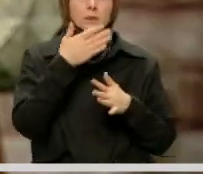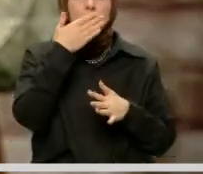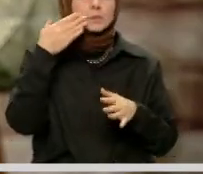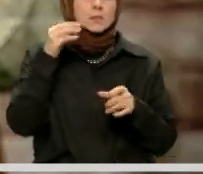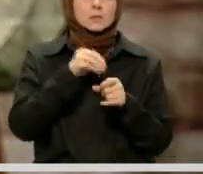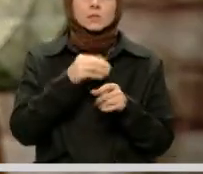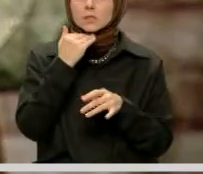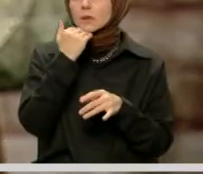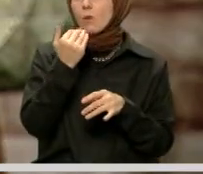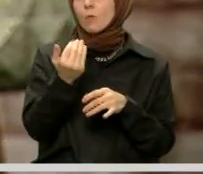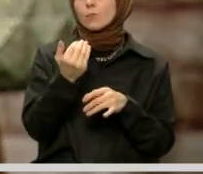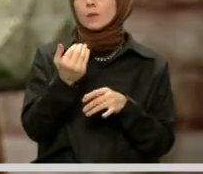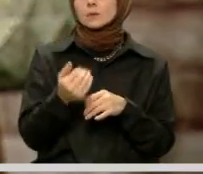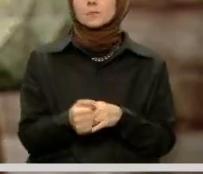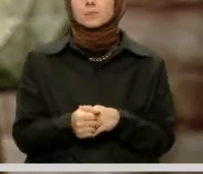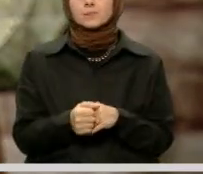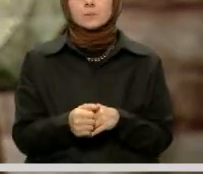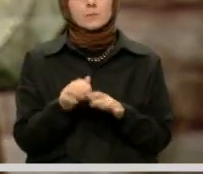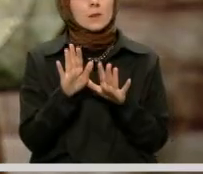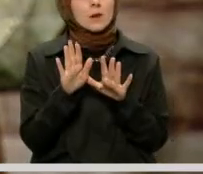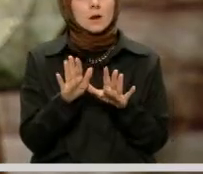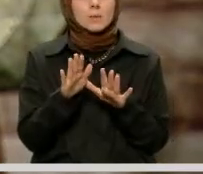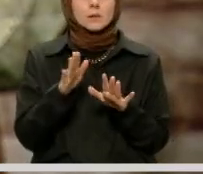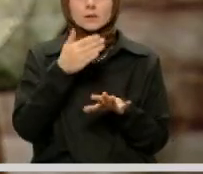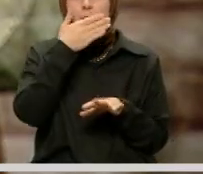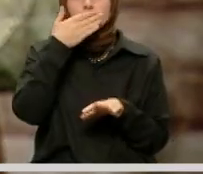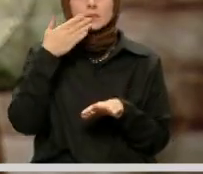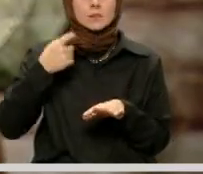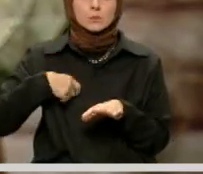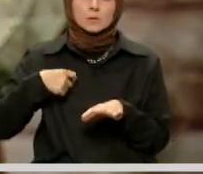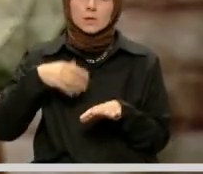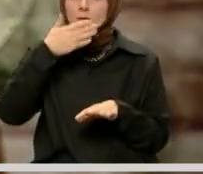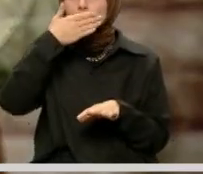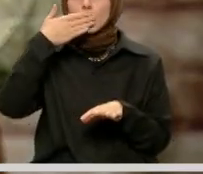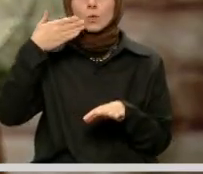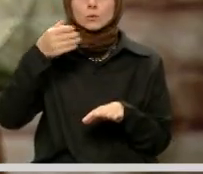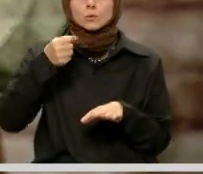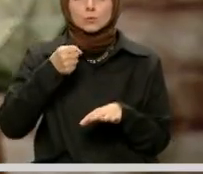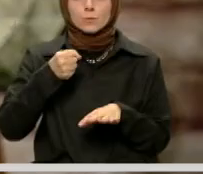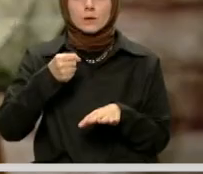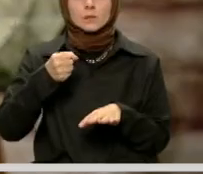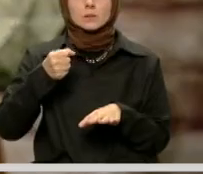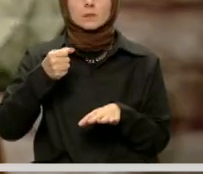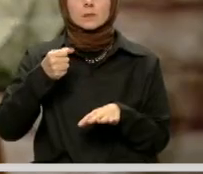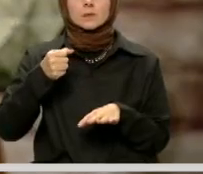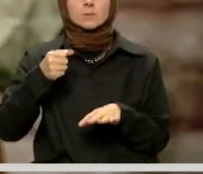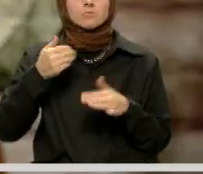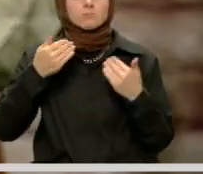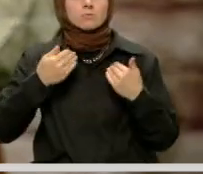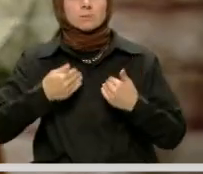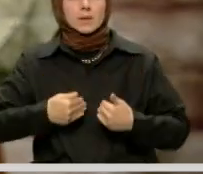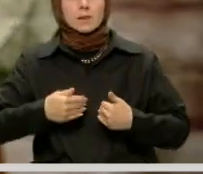etmeyecek. Hayatımızda yer bulamayacak tembellik. Ama Ramazan'da özellikle oruç ibadeti ister istemez bir